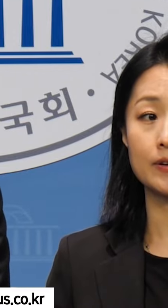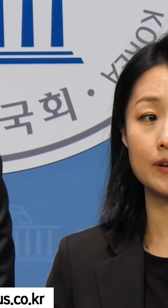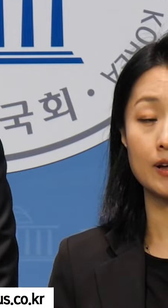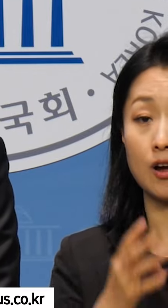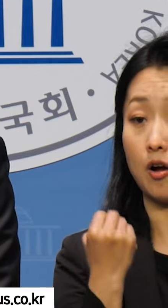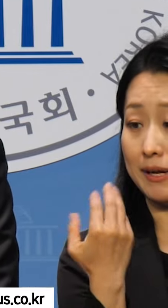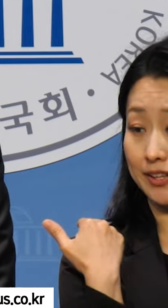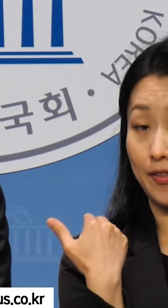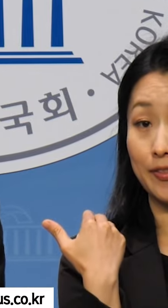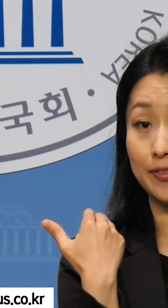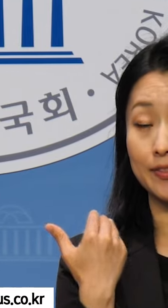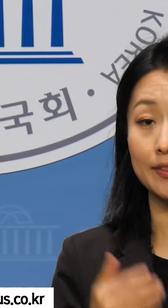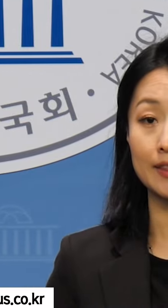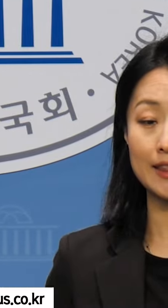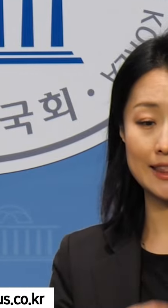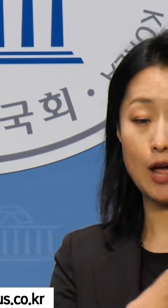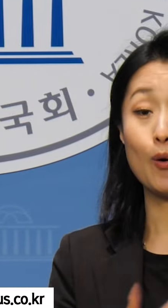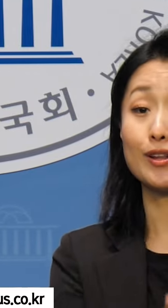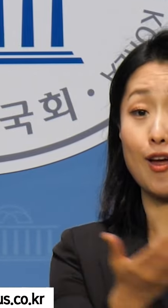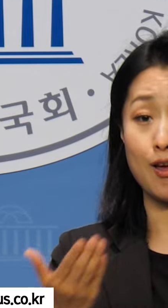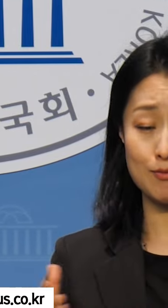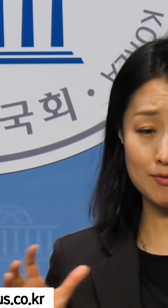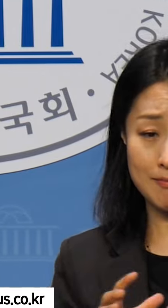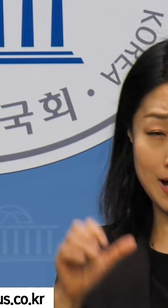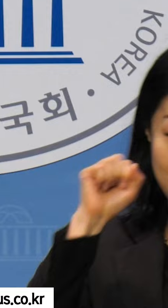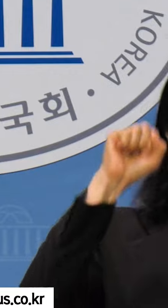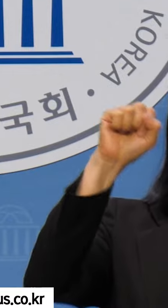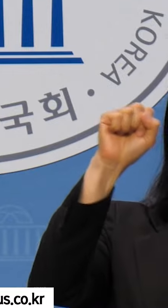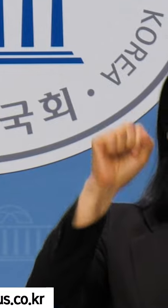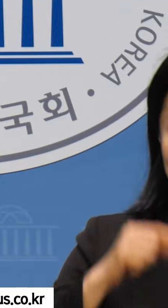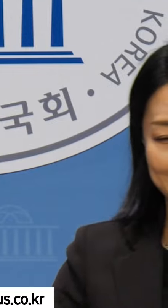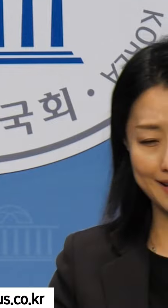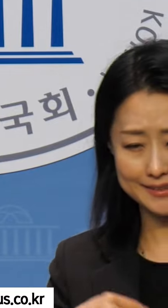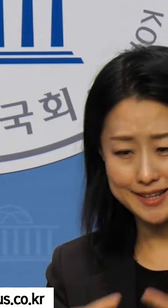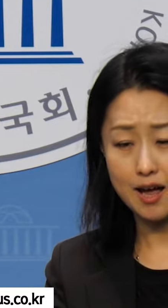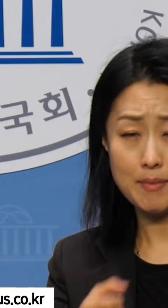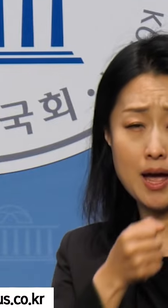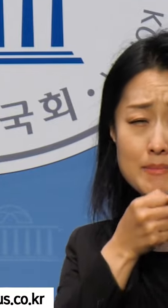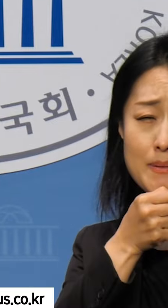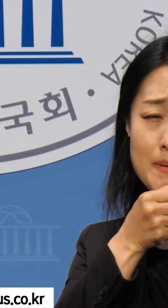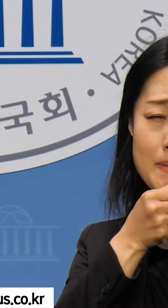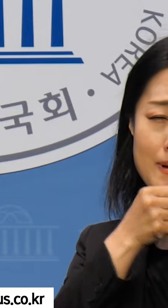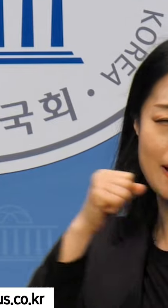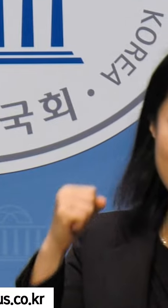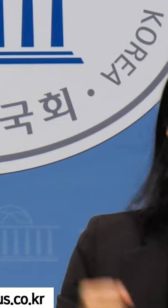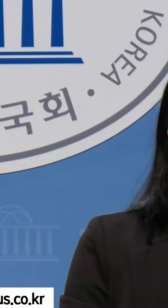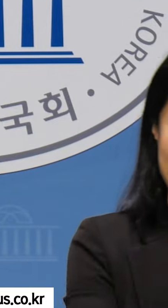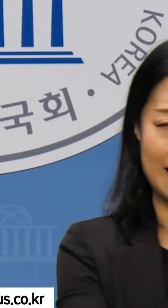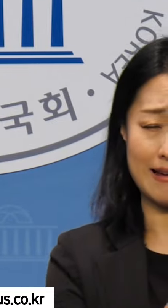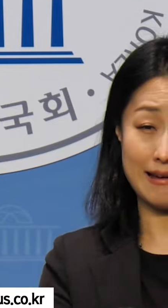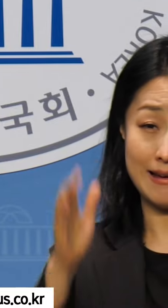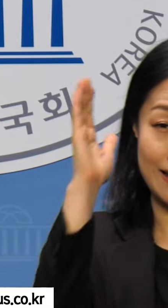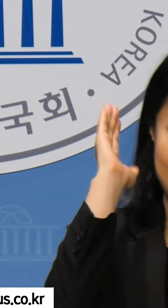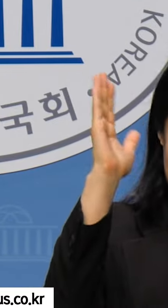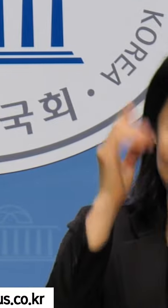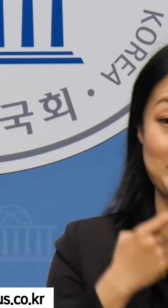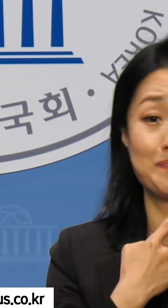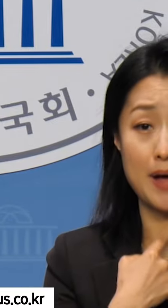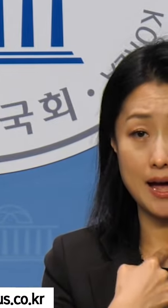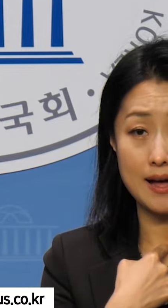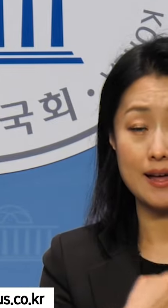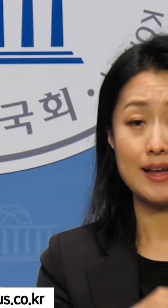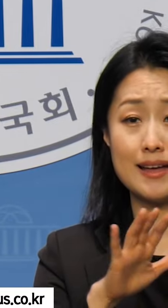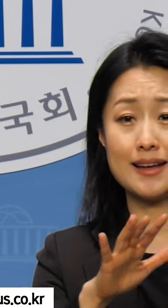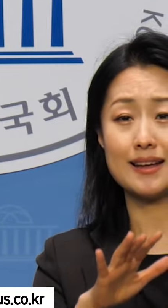얼마 전 광장을 가득 메운 당원 동지 여러분 앞에 서서 규탄 대회를 진행했던 날들을 기억합니다. 이 무도한 시대를